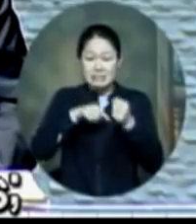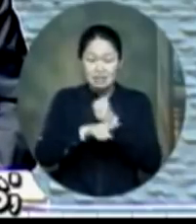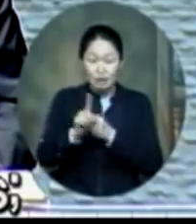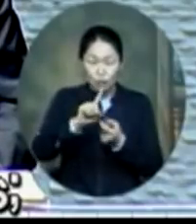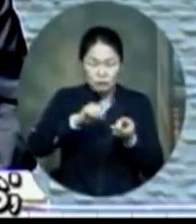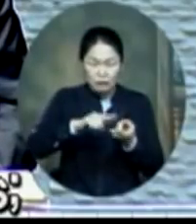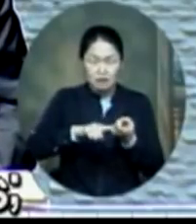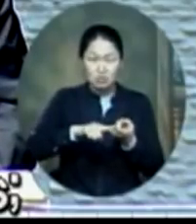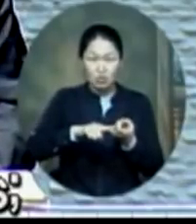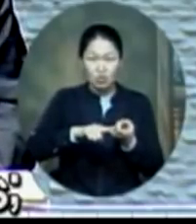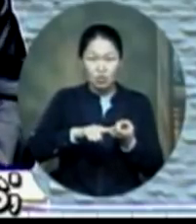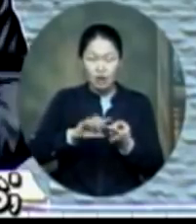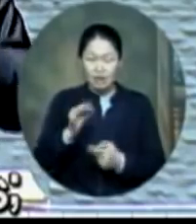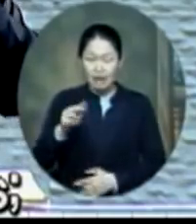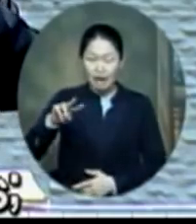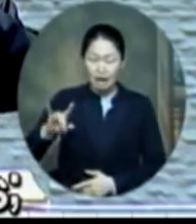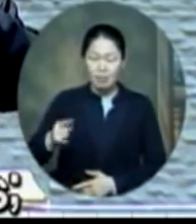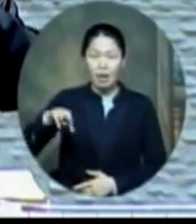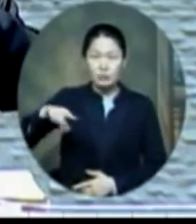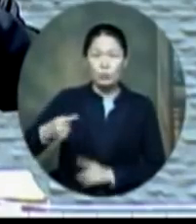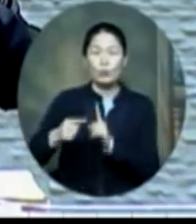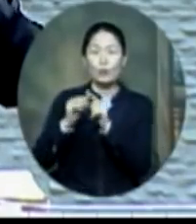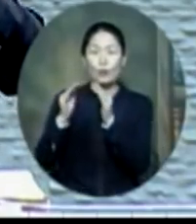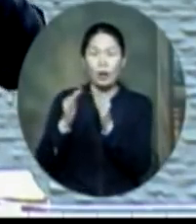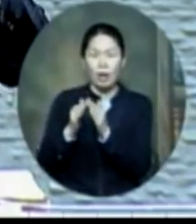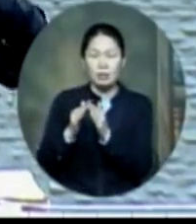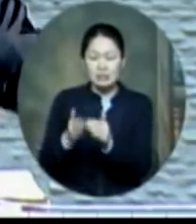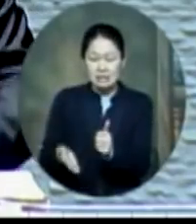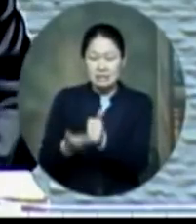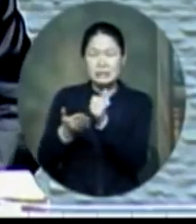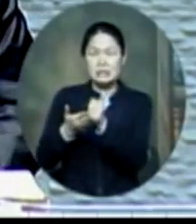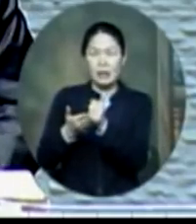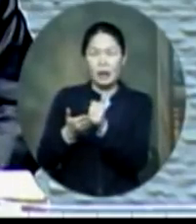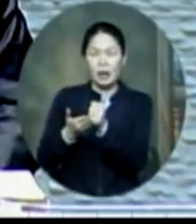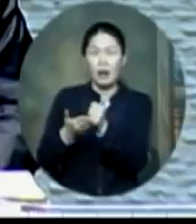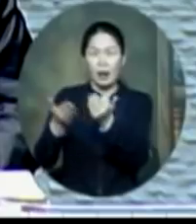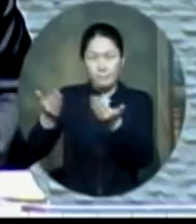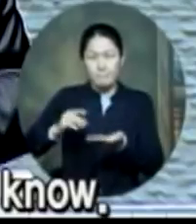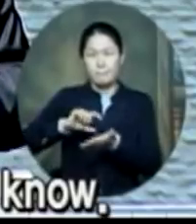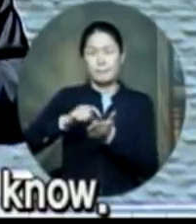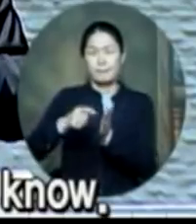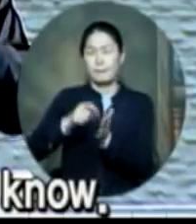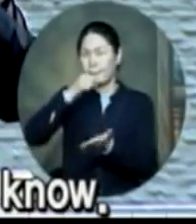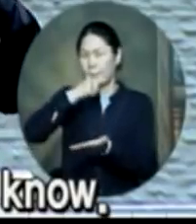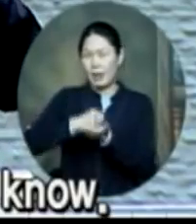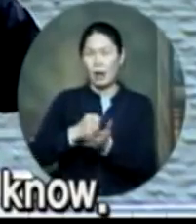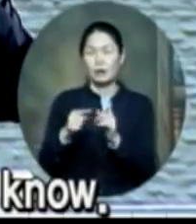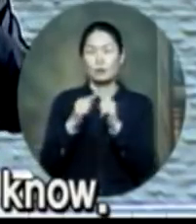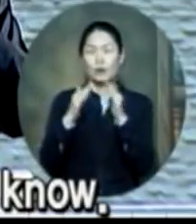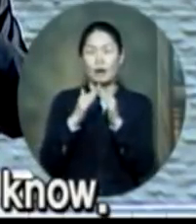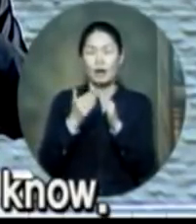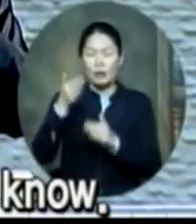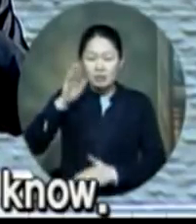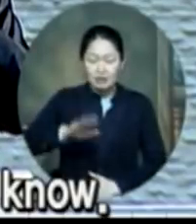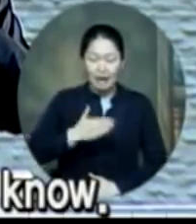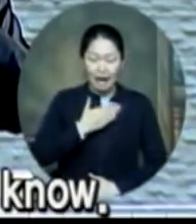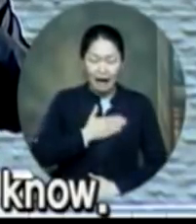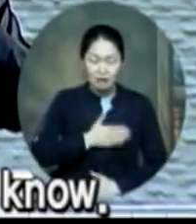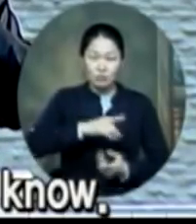뭔지는 에베소 교회는 아주 칭찬받을 만한 교회였어요. 그런데 그 아는